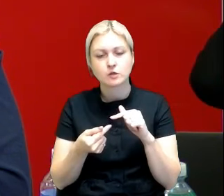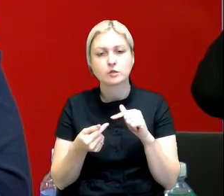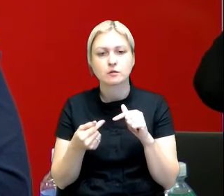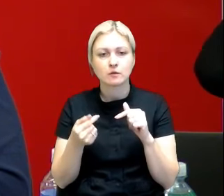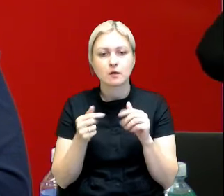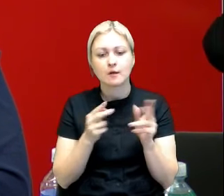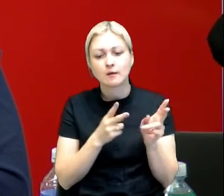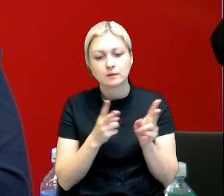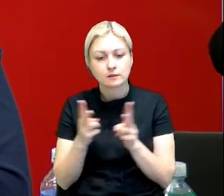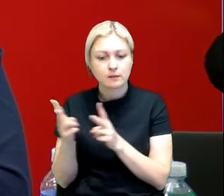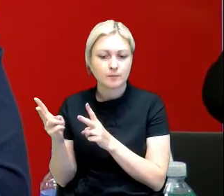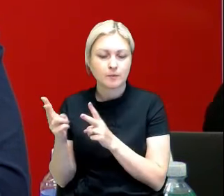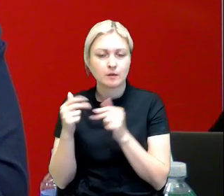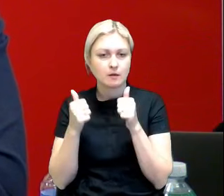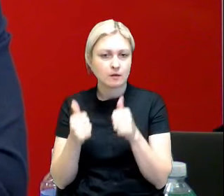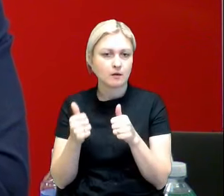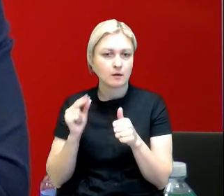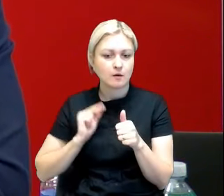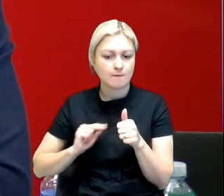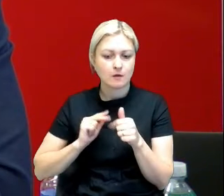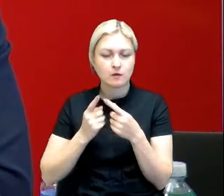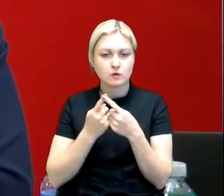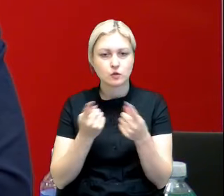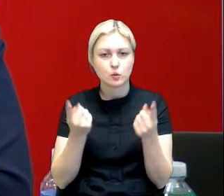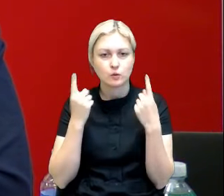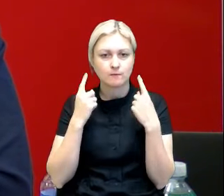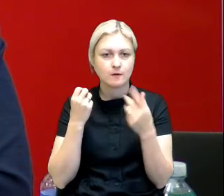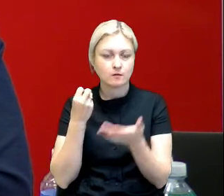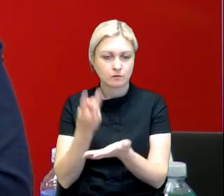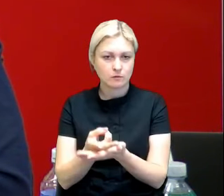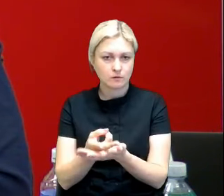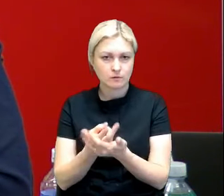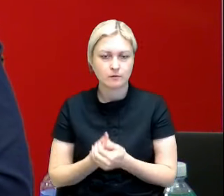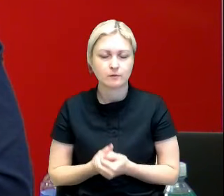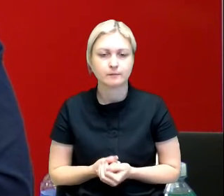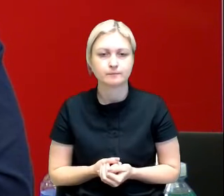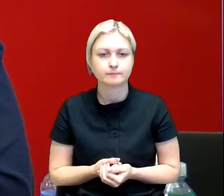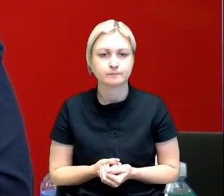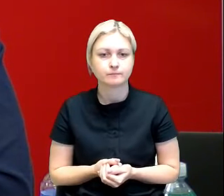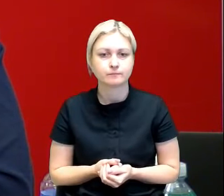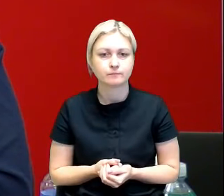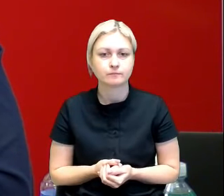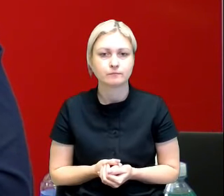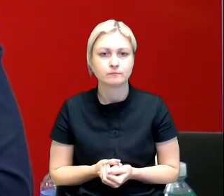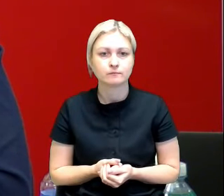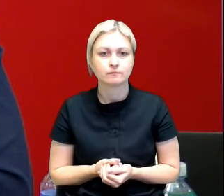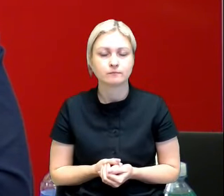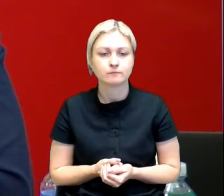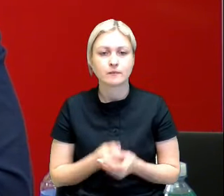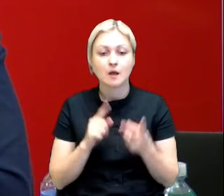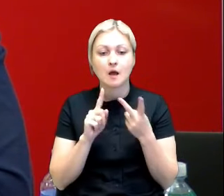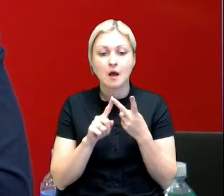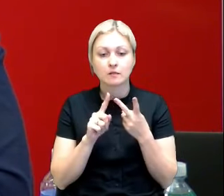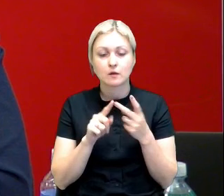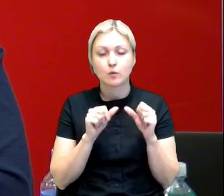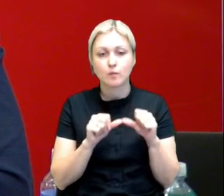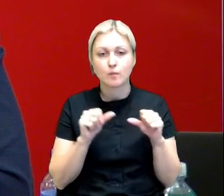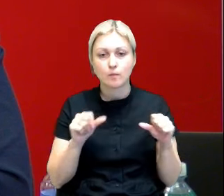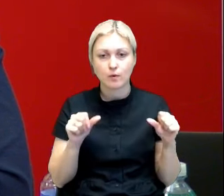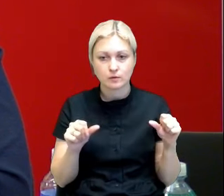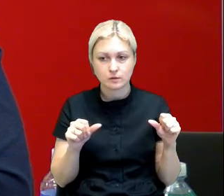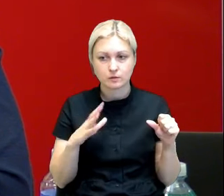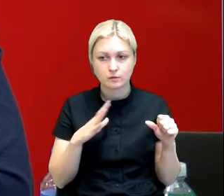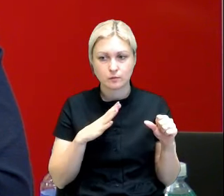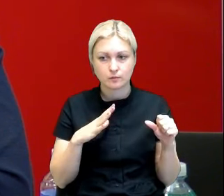gerai veikiančią universiteto ligoninę pasakysiu iš paskutinio tai yra antrojo posėdžio